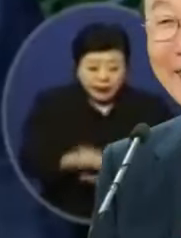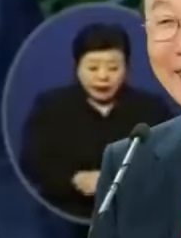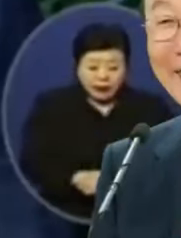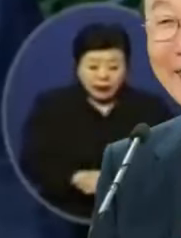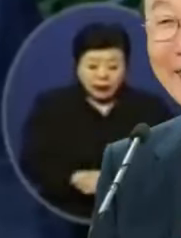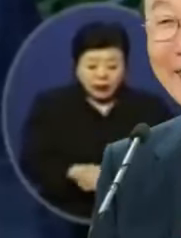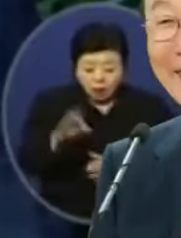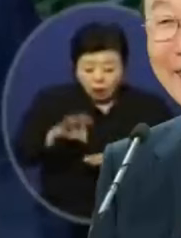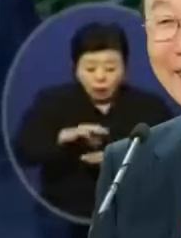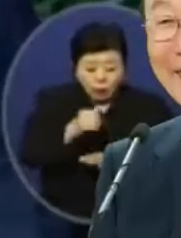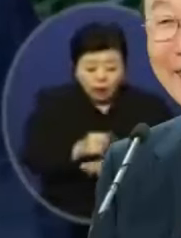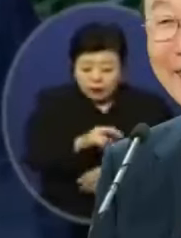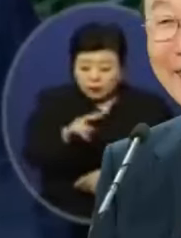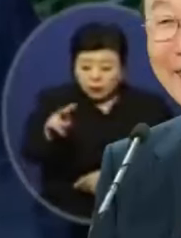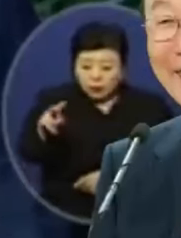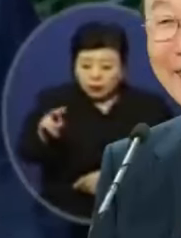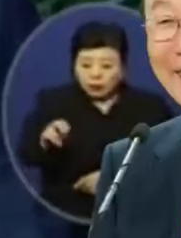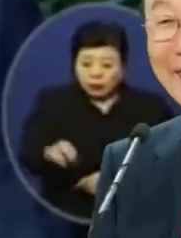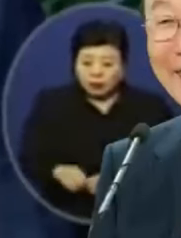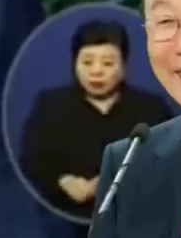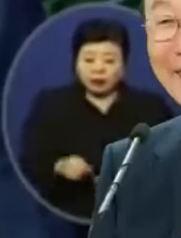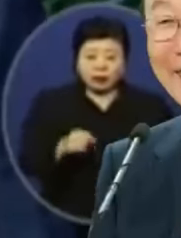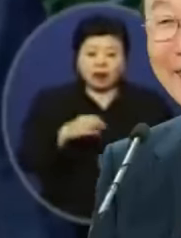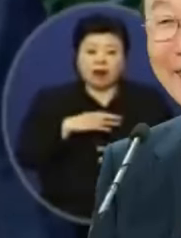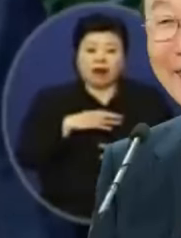느부갓네살 왕이 눈을 휘둥그리 뜨고